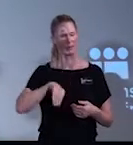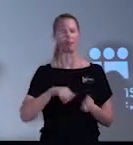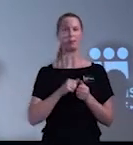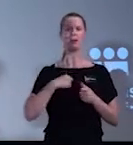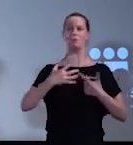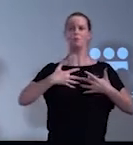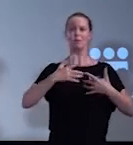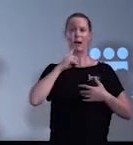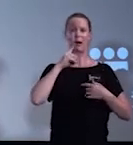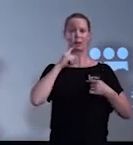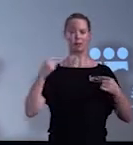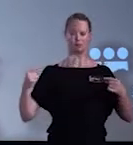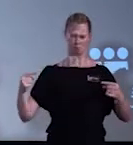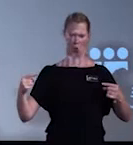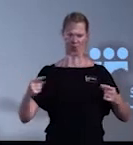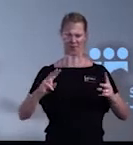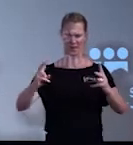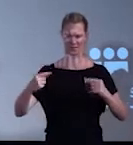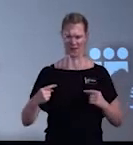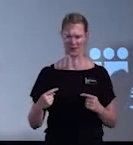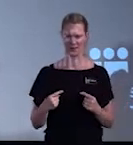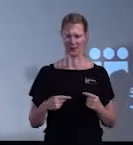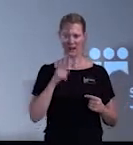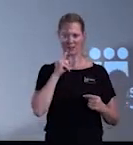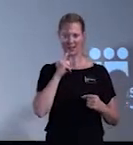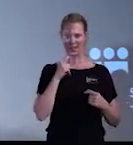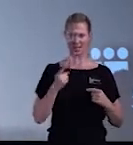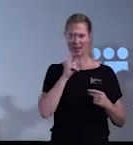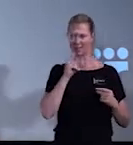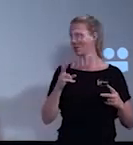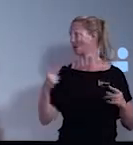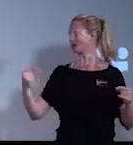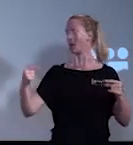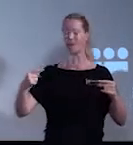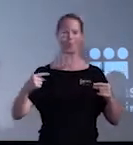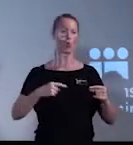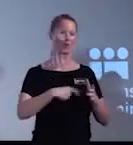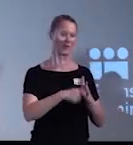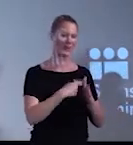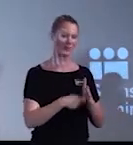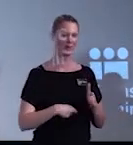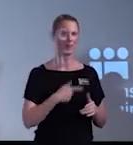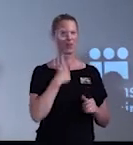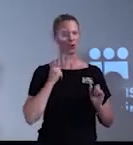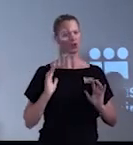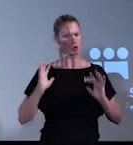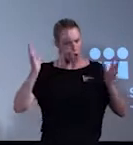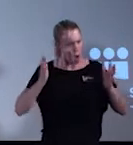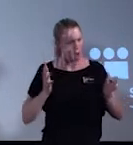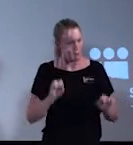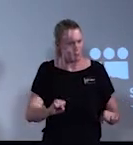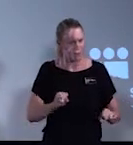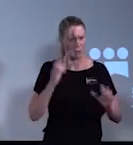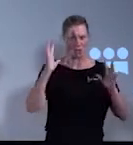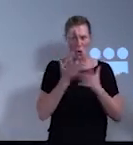Men varför ska de här alltid polariseras mot varandra? Nej. Det är svårt att hantera. Det här blir jag polariserar mot finansen. Men det här måste vi ju klara av. Ja, med... Klarar vi